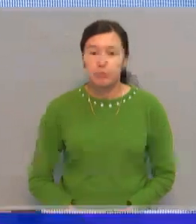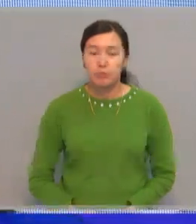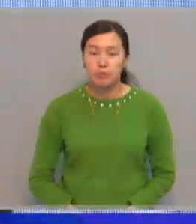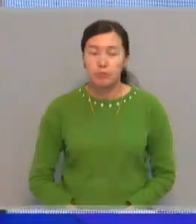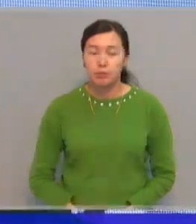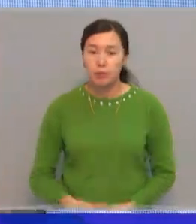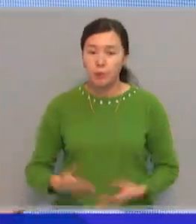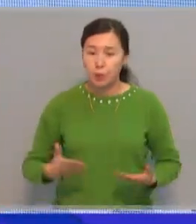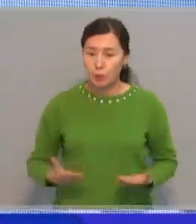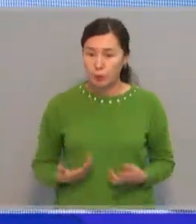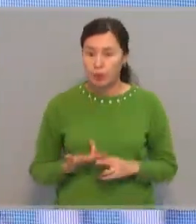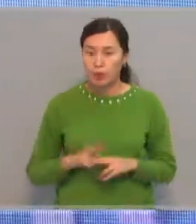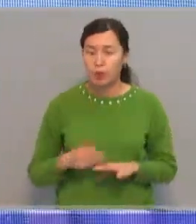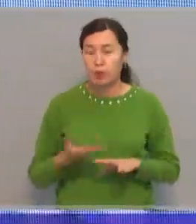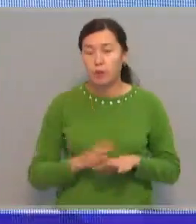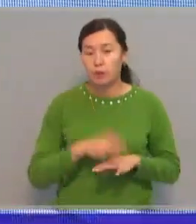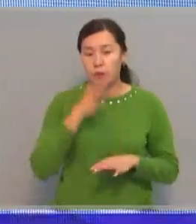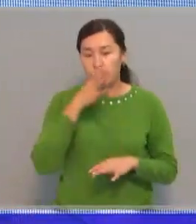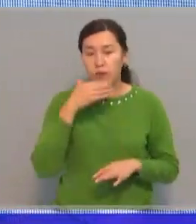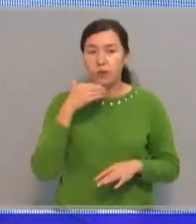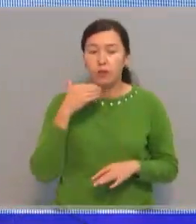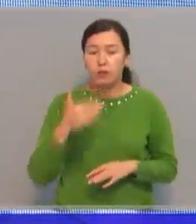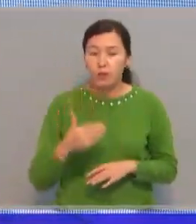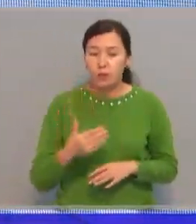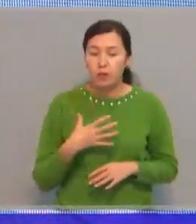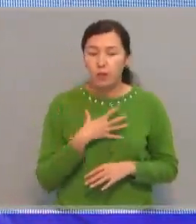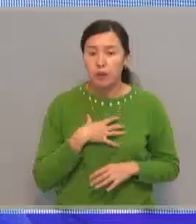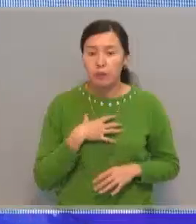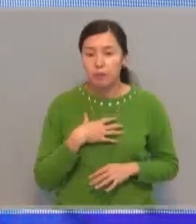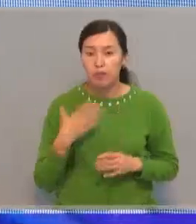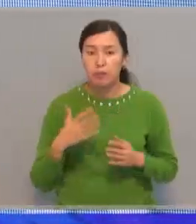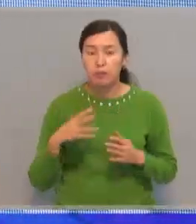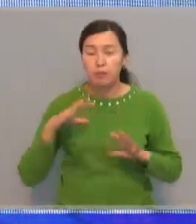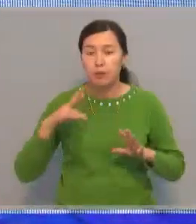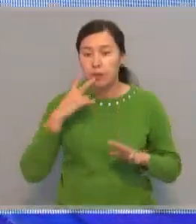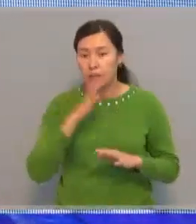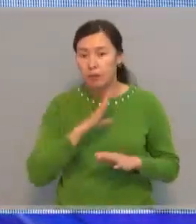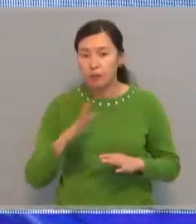Тағдырдан осындай бір қиын қыстауына, осындай бір толқынына мойымай,